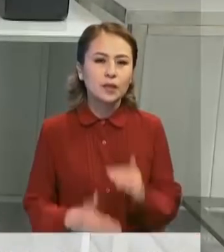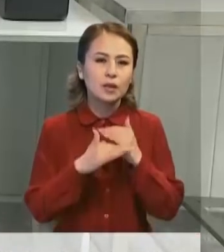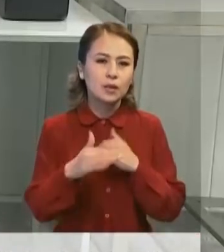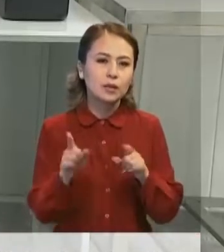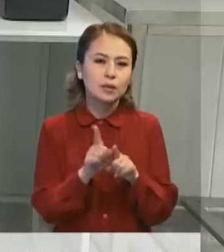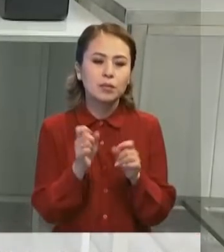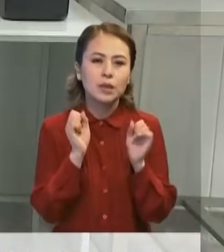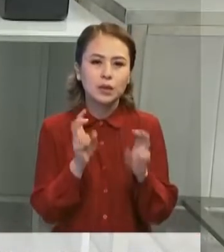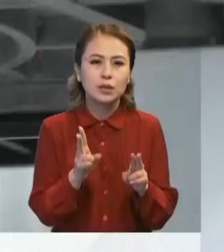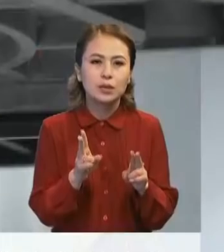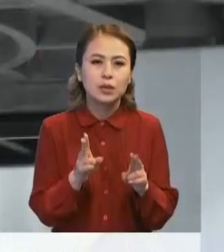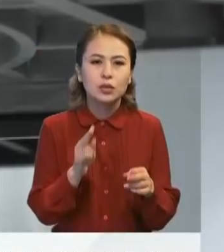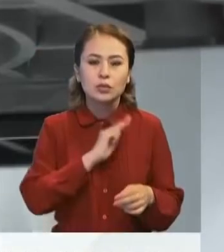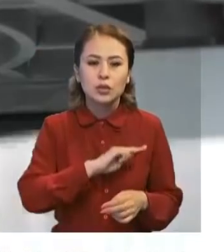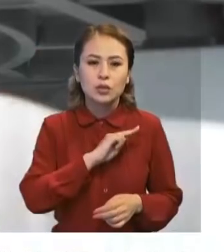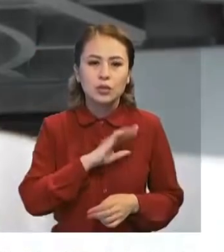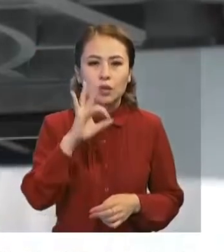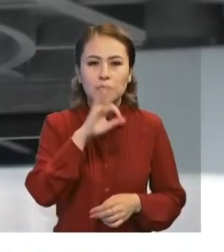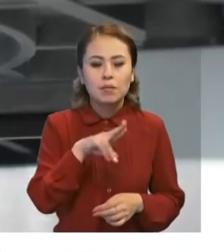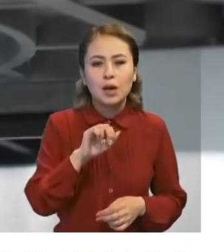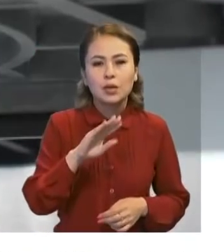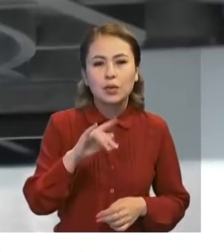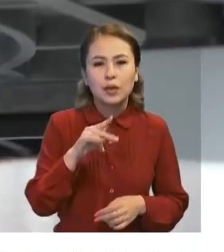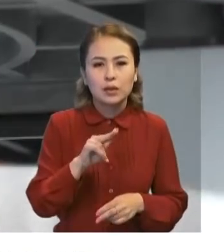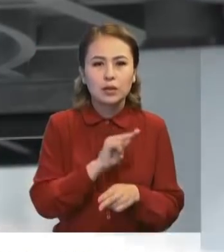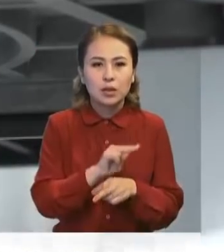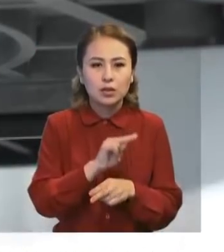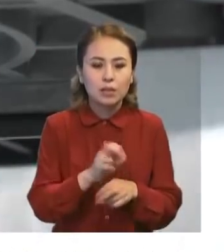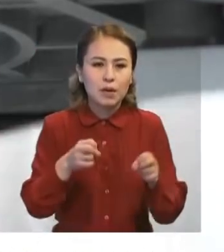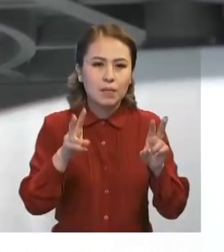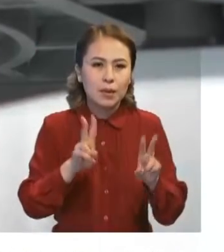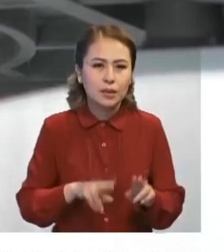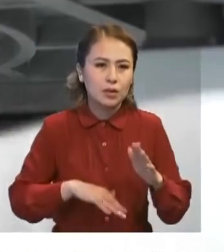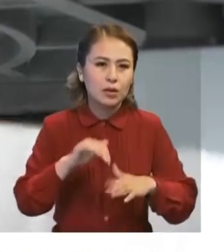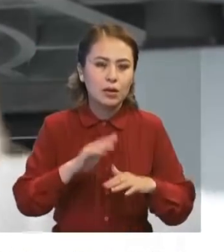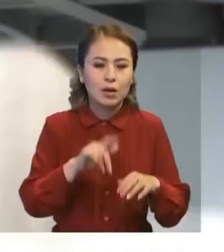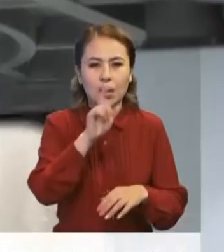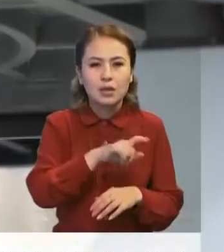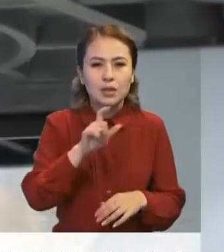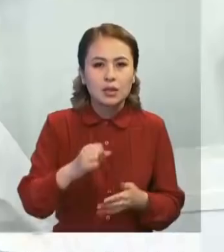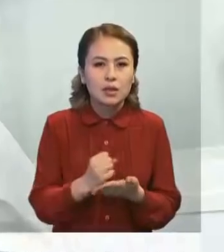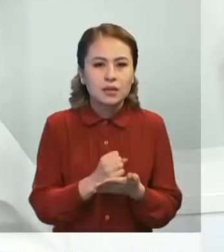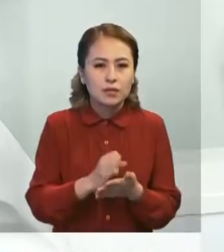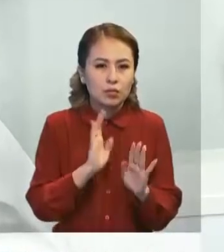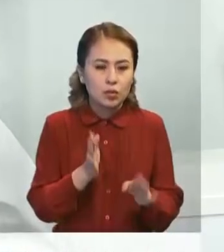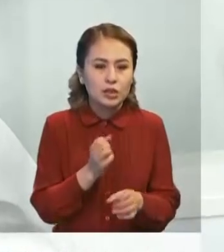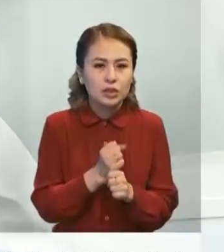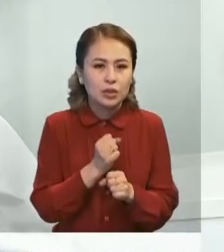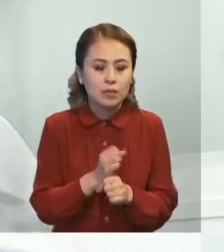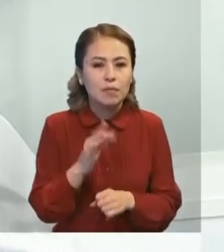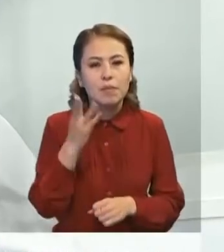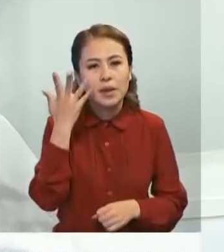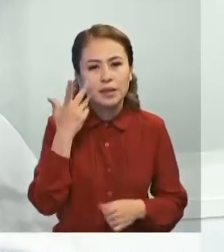Елімізде аса қауіпті патогендермен жұмыс істеу үшін даярлықтан өткен білікті мамандардан кадрлық резерв құрылады. Олар